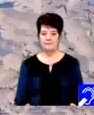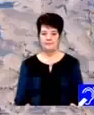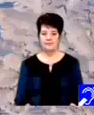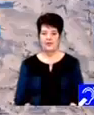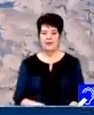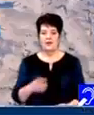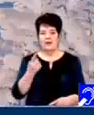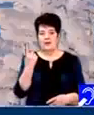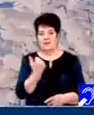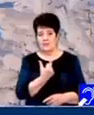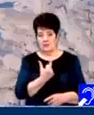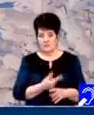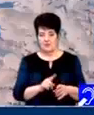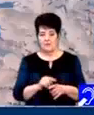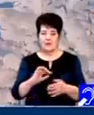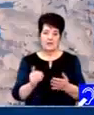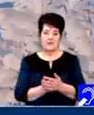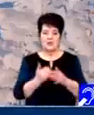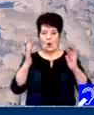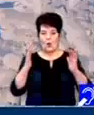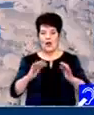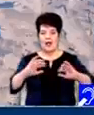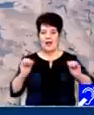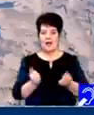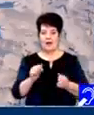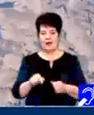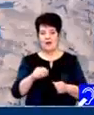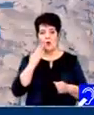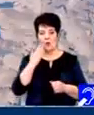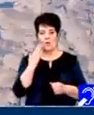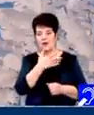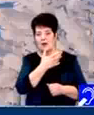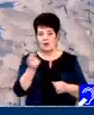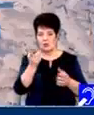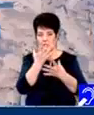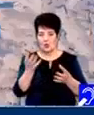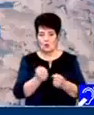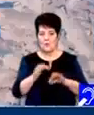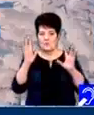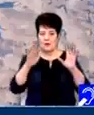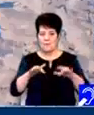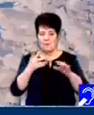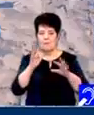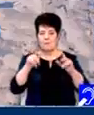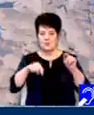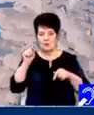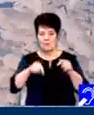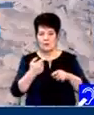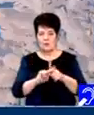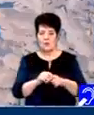La începutul de săptămână a adus din nou iarna peste România, a nins abundent, iar în cursul nopții ploaia înghețată a dat de furcă